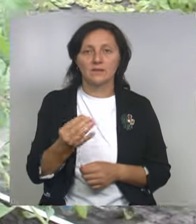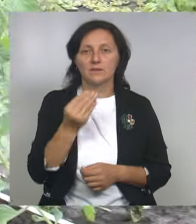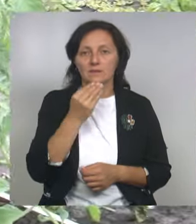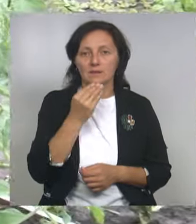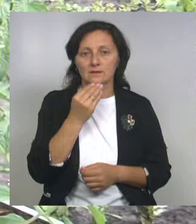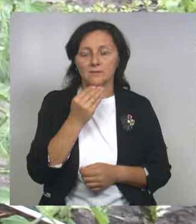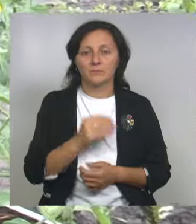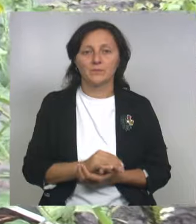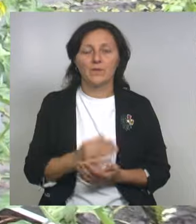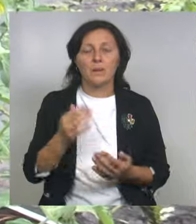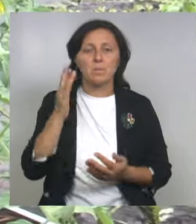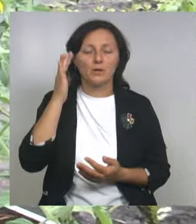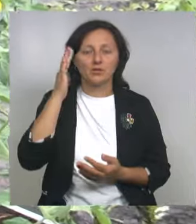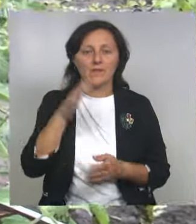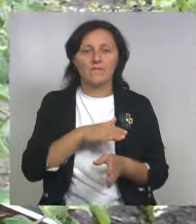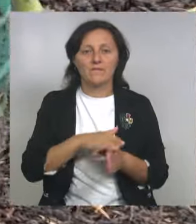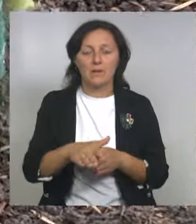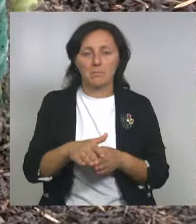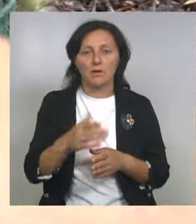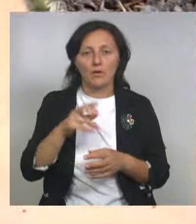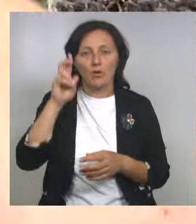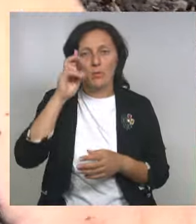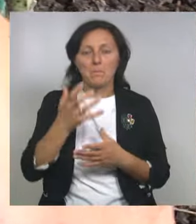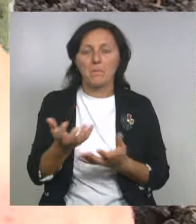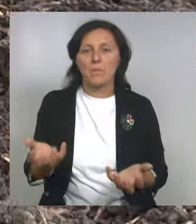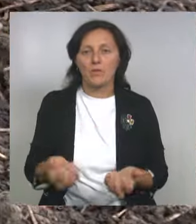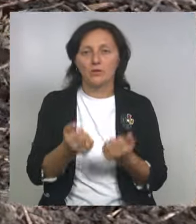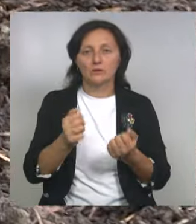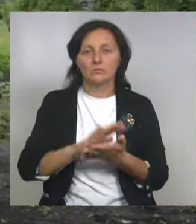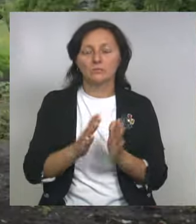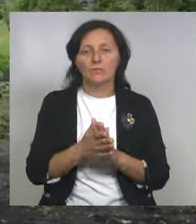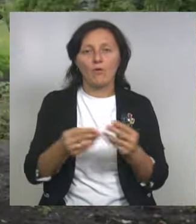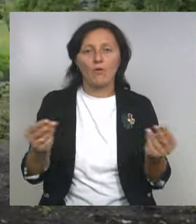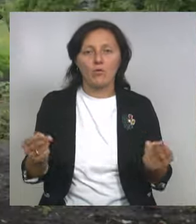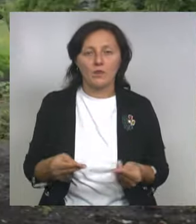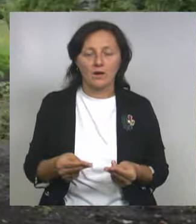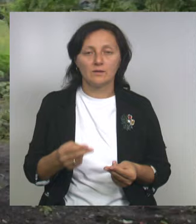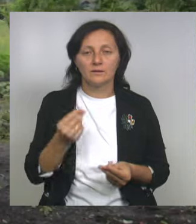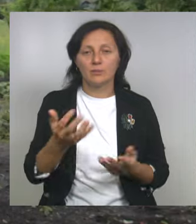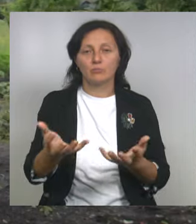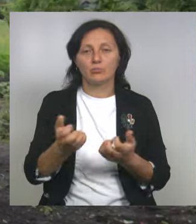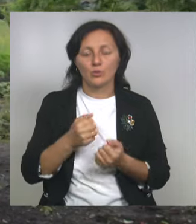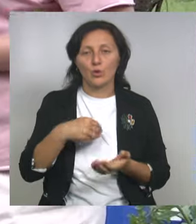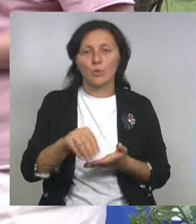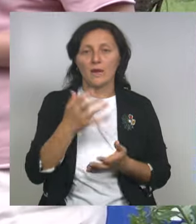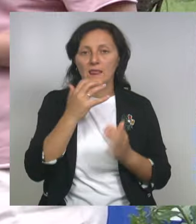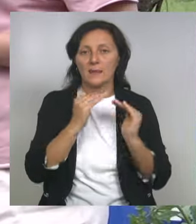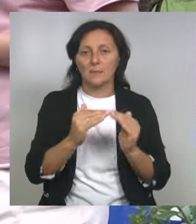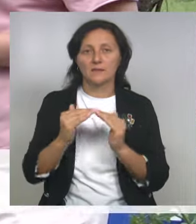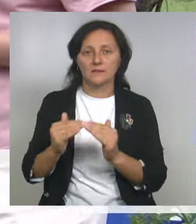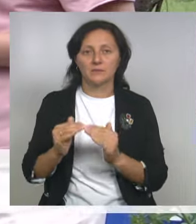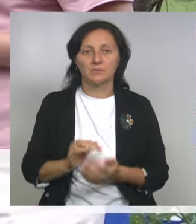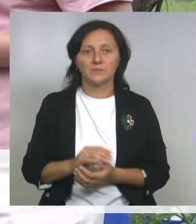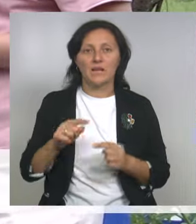есть. Осуществить мечту помогла поддержка государства. Заключили социальный контракт, на полученные средства приобрели теплицы. На следующий